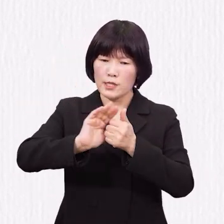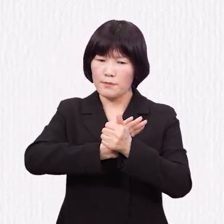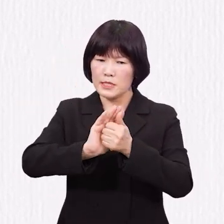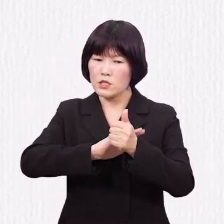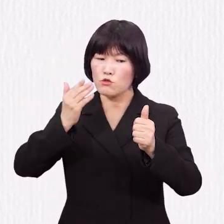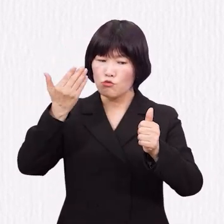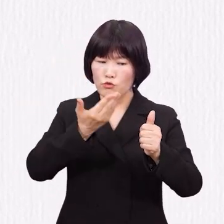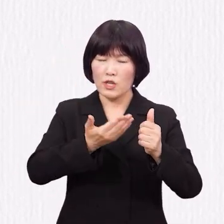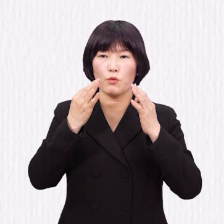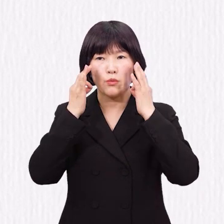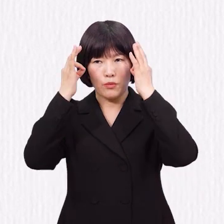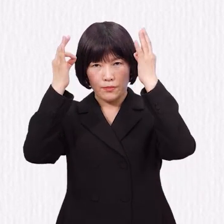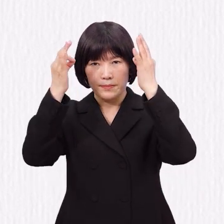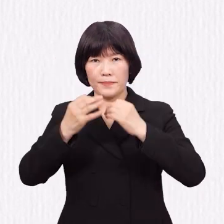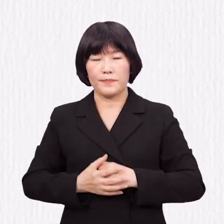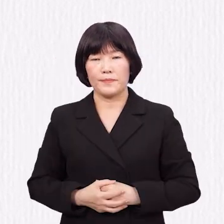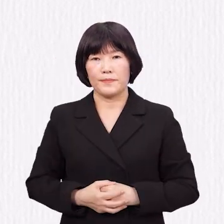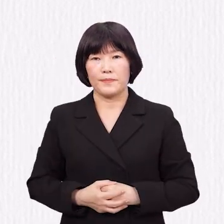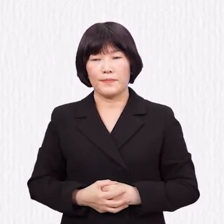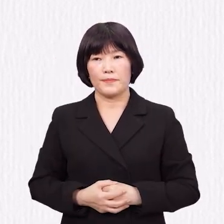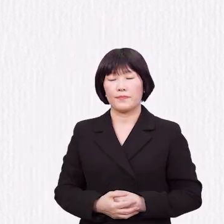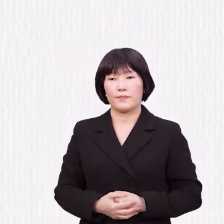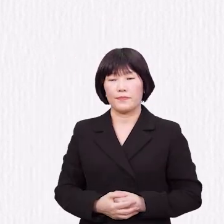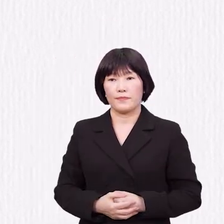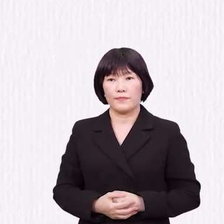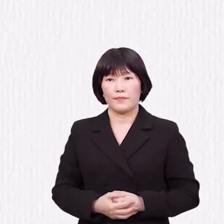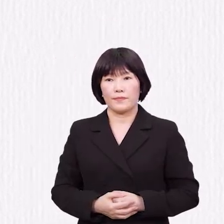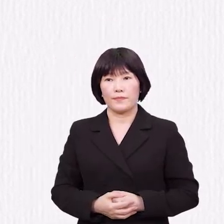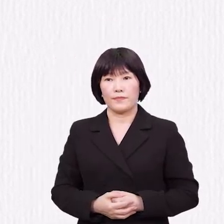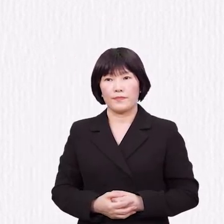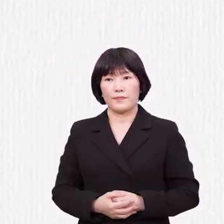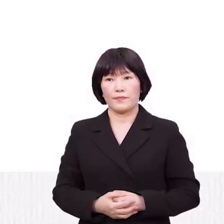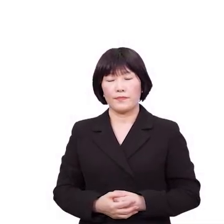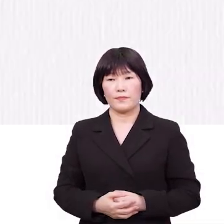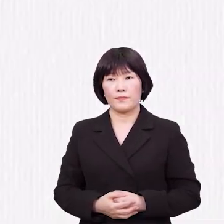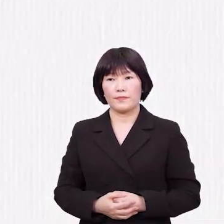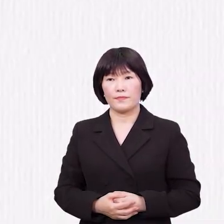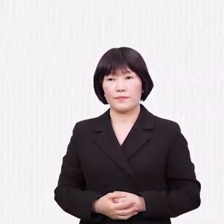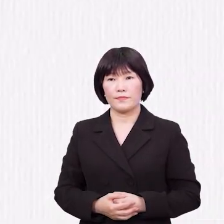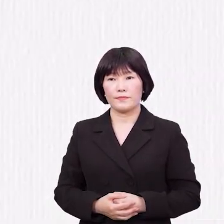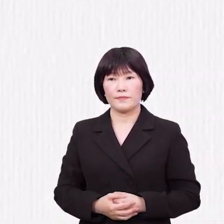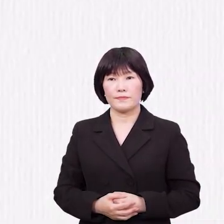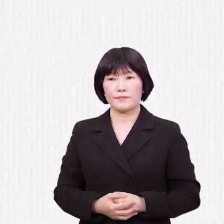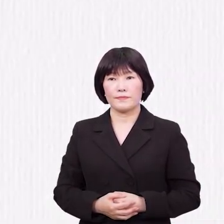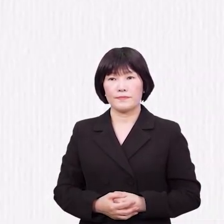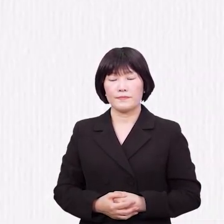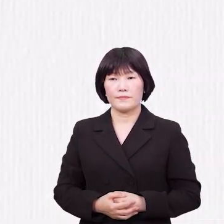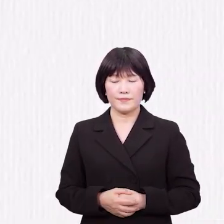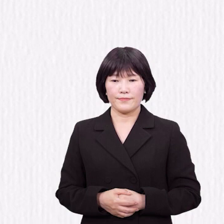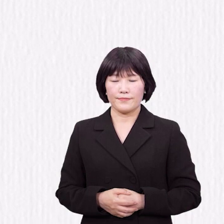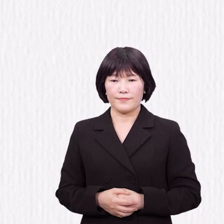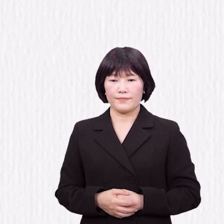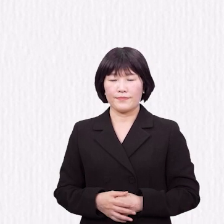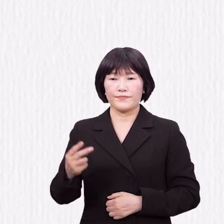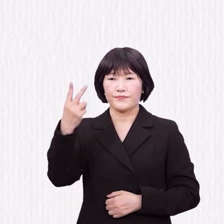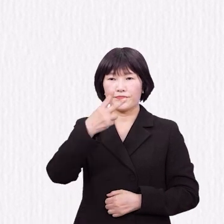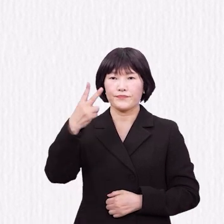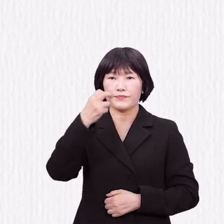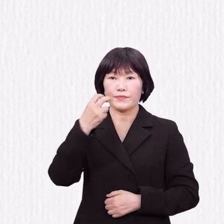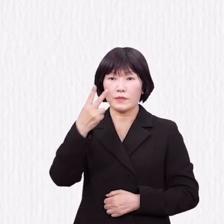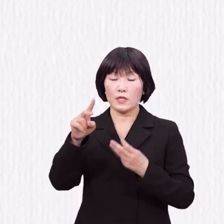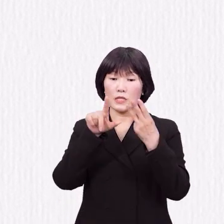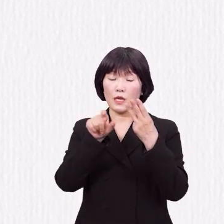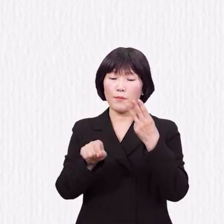학생들에게 더 나은 서비스를 제공하기 위하여 노력하도록 하겠습니다. 2022년 우리들이 힘차게